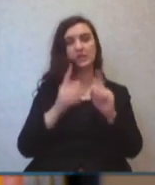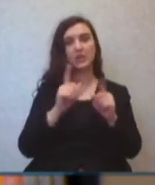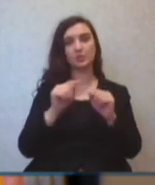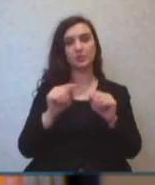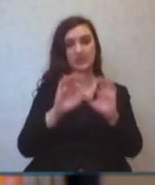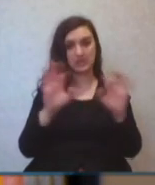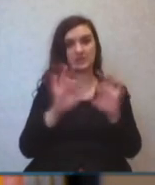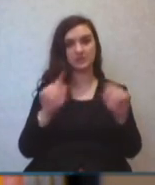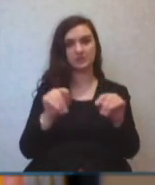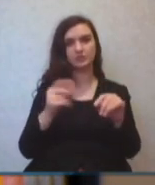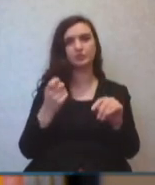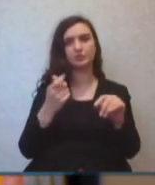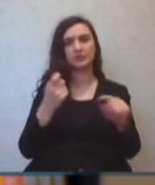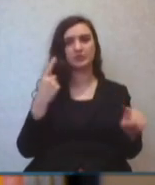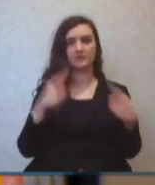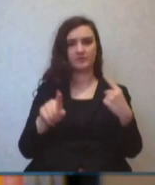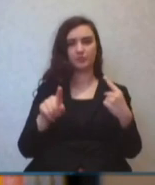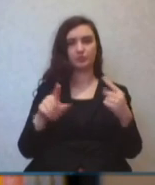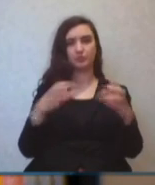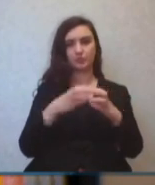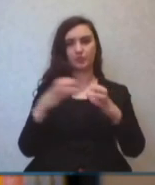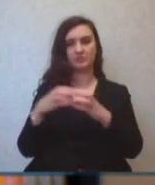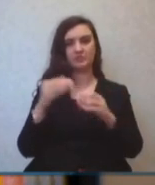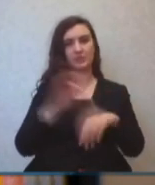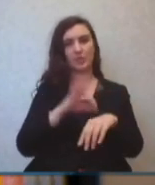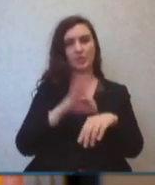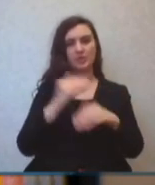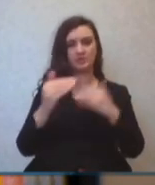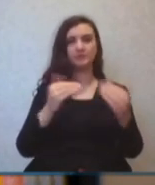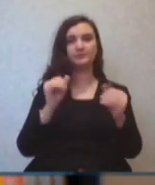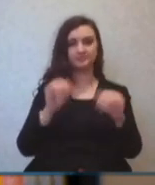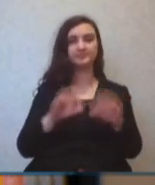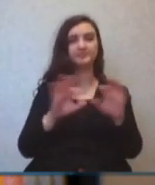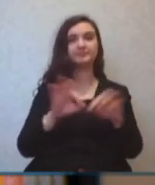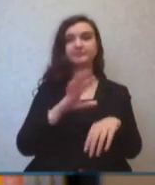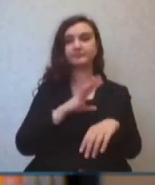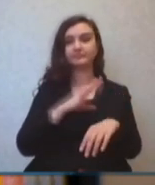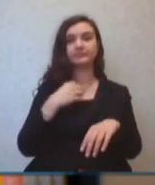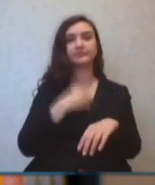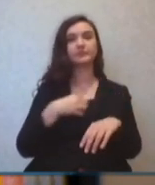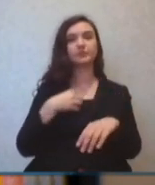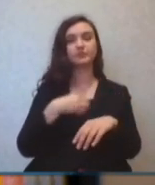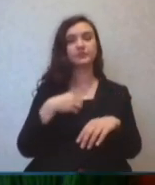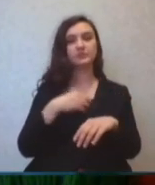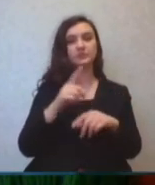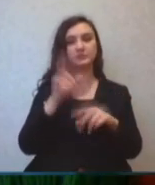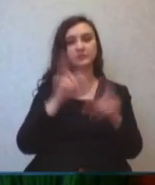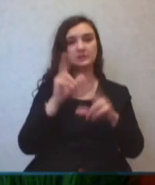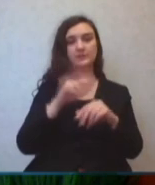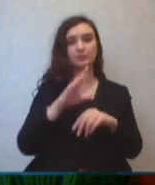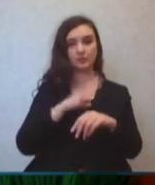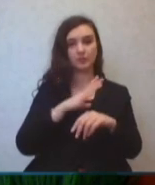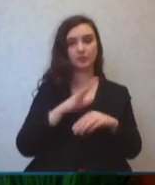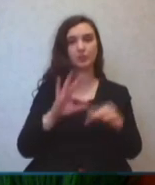რეალურად აღწევთ, ცოტა განსხვავებული ჯგუფის პათოლოგიაზე უნდა იყოს საუბარი. მნიშვნელოვანია გათვალისწინებული